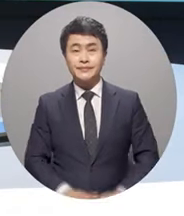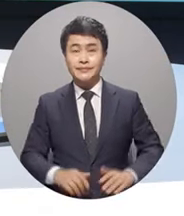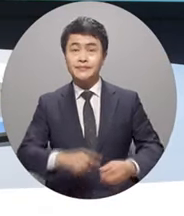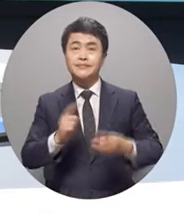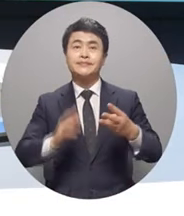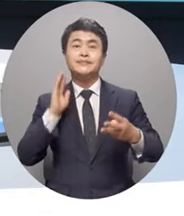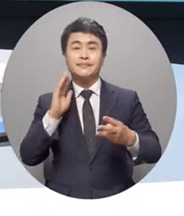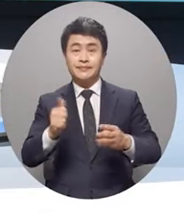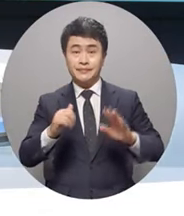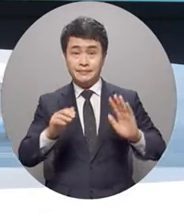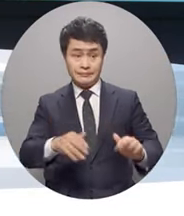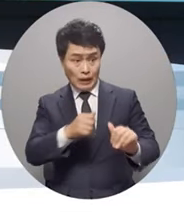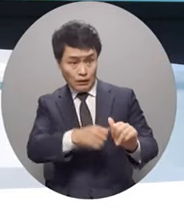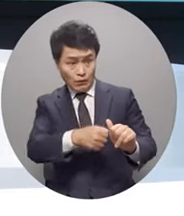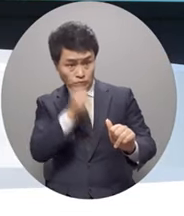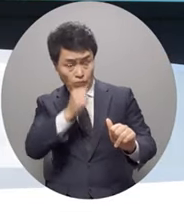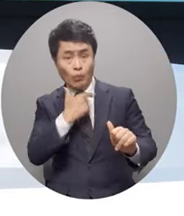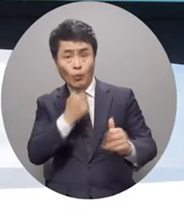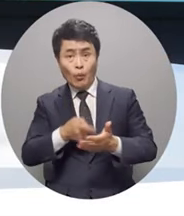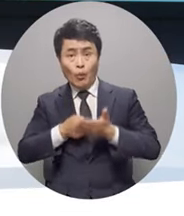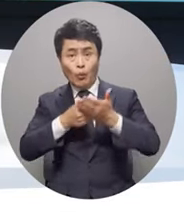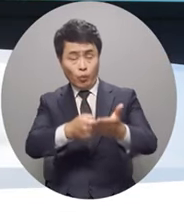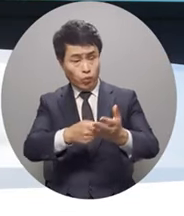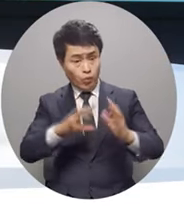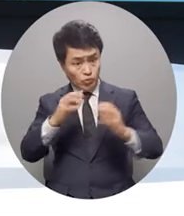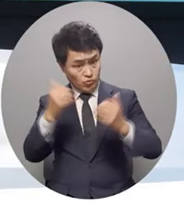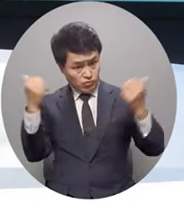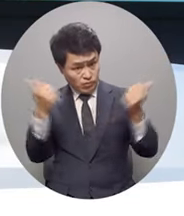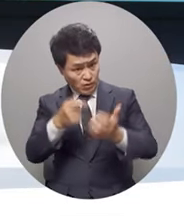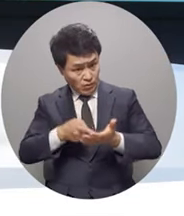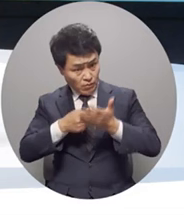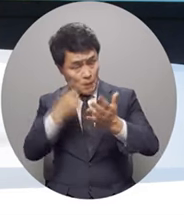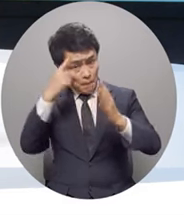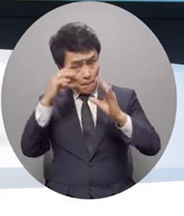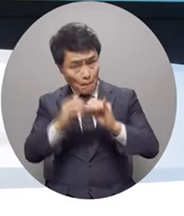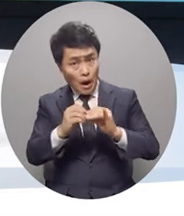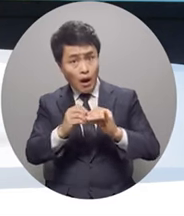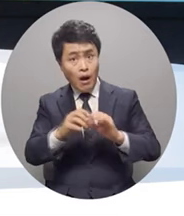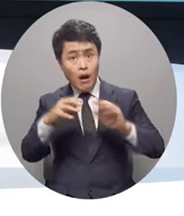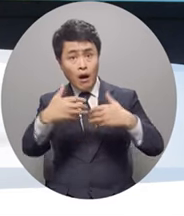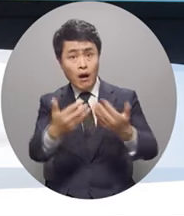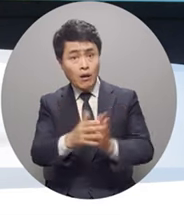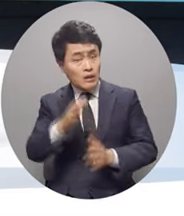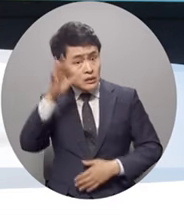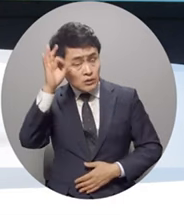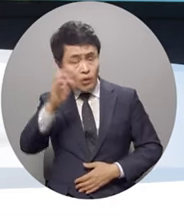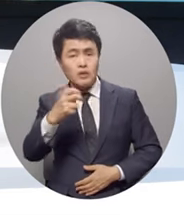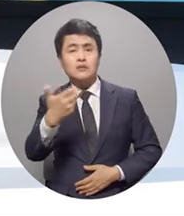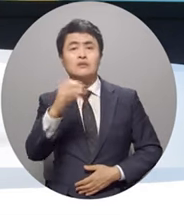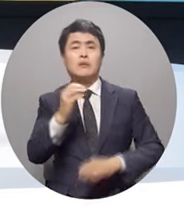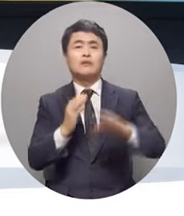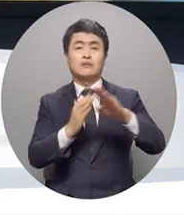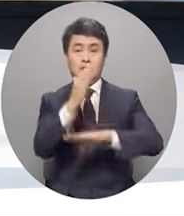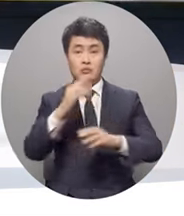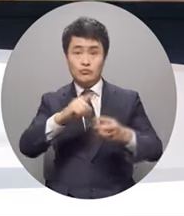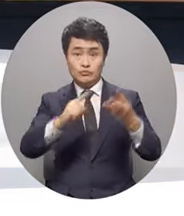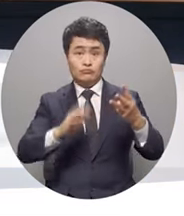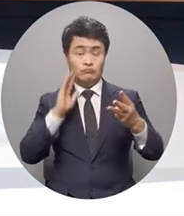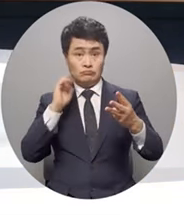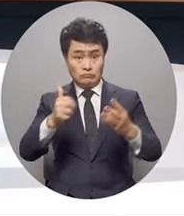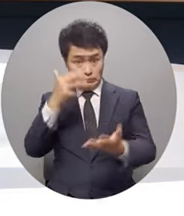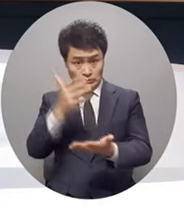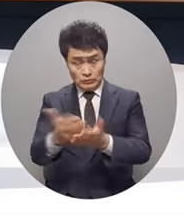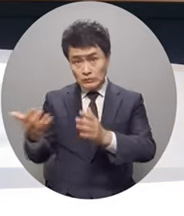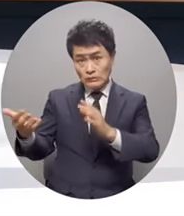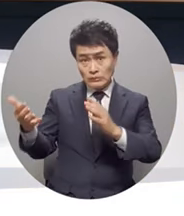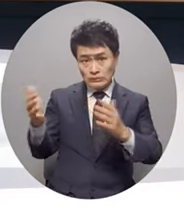윤석열 대통령의 탄핵 소추를 촉구하는 국회 청원 동의자가 열흘 만에 70만 명을 넘겼습니다. 윤 대통령이 이태원